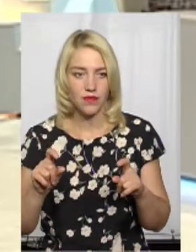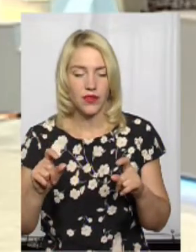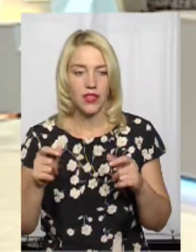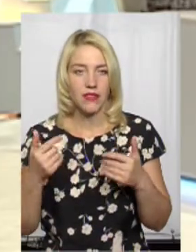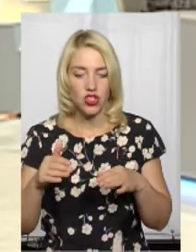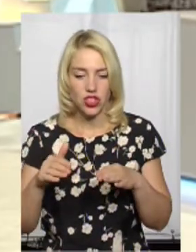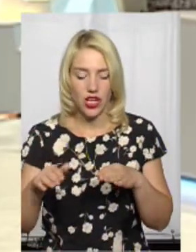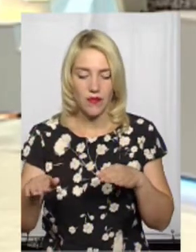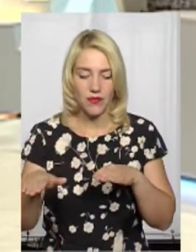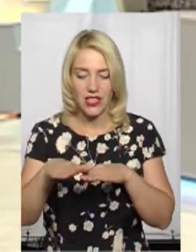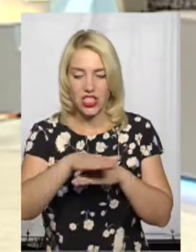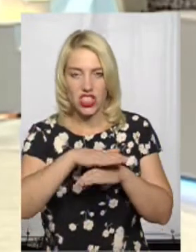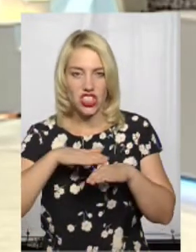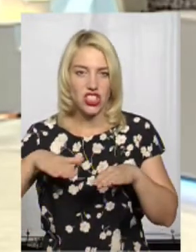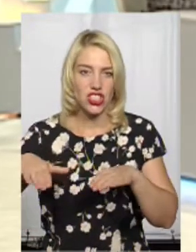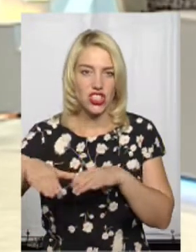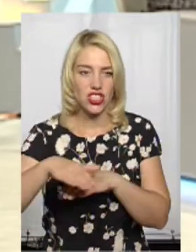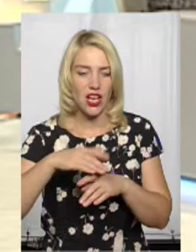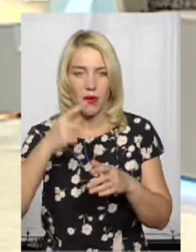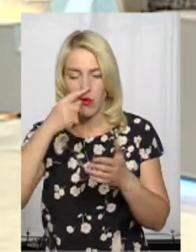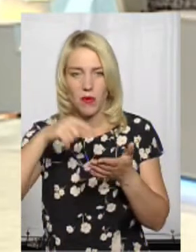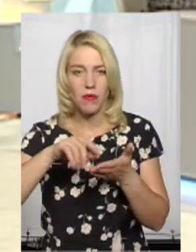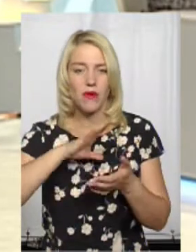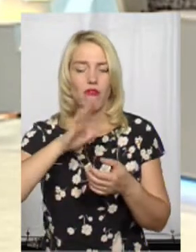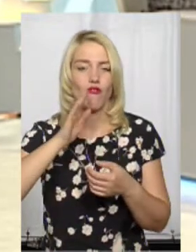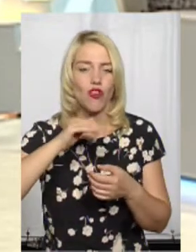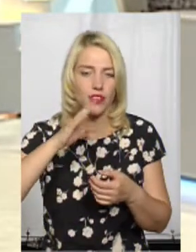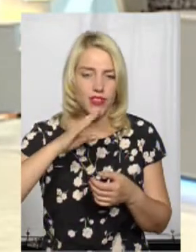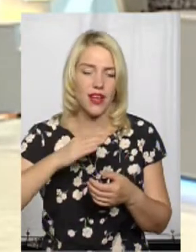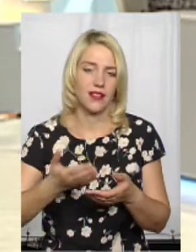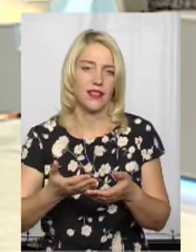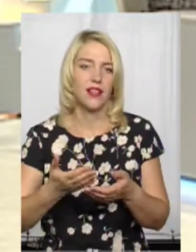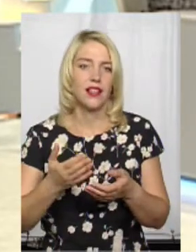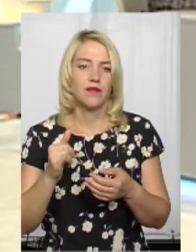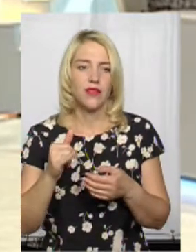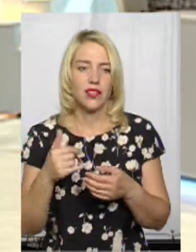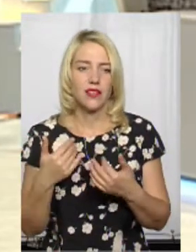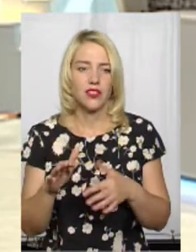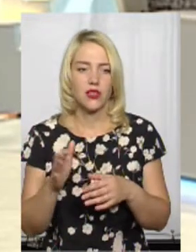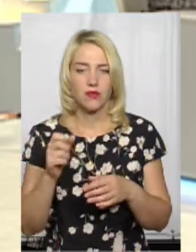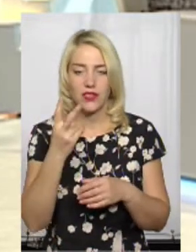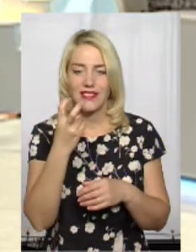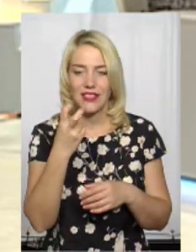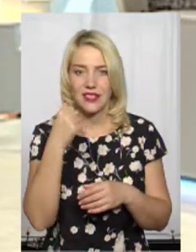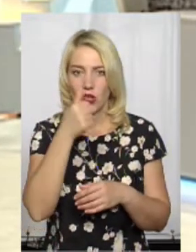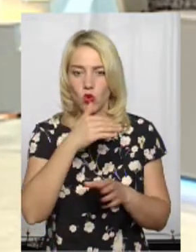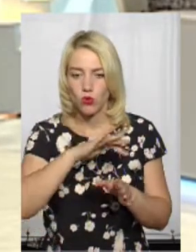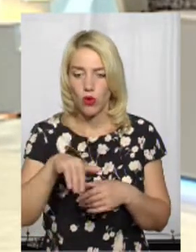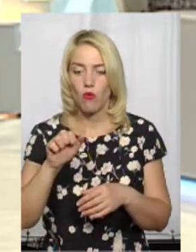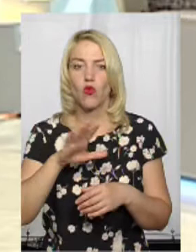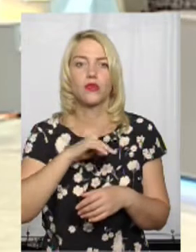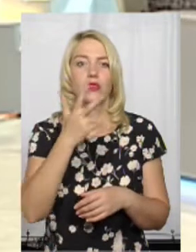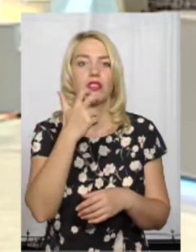певними шарами занесений. Тобто потрапляла туди вода в силу певних обставин за 200, а можливо і 300 років.